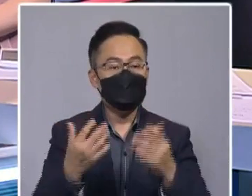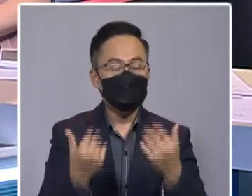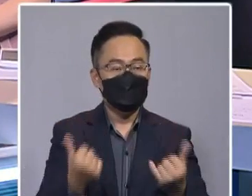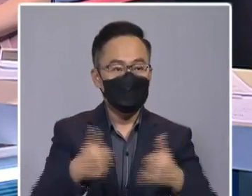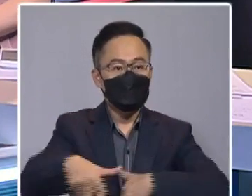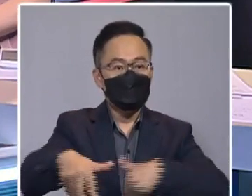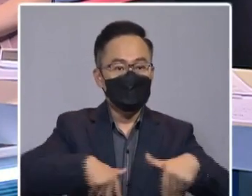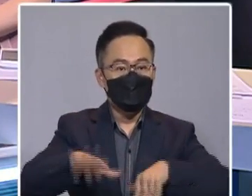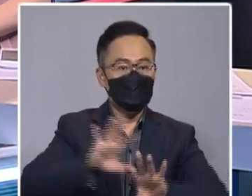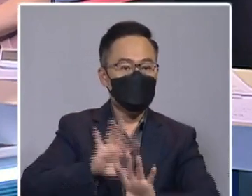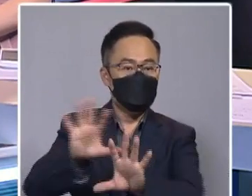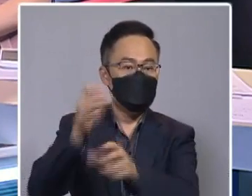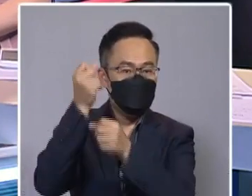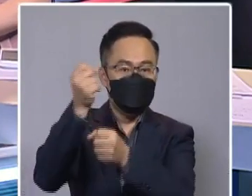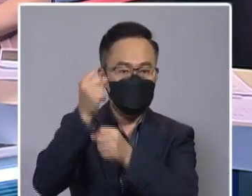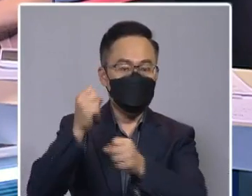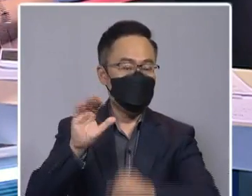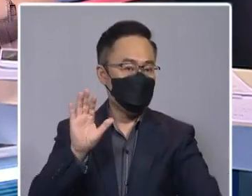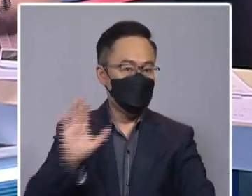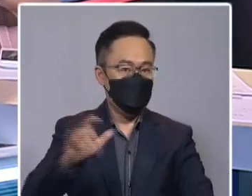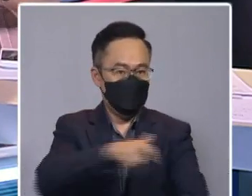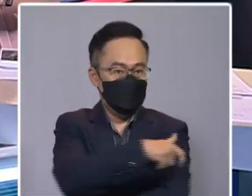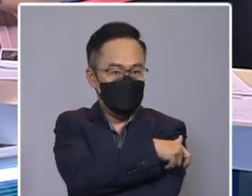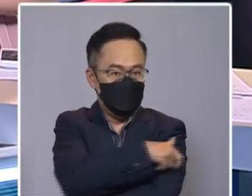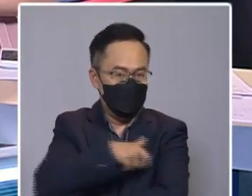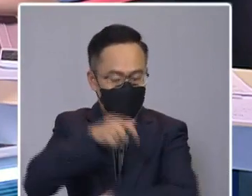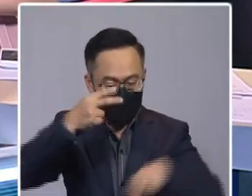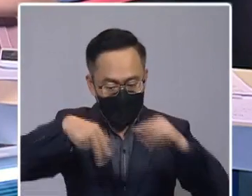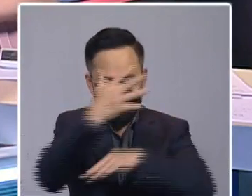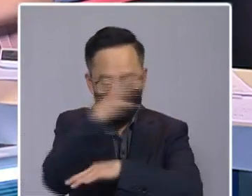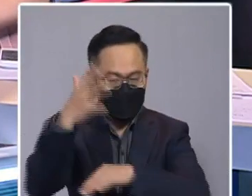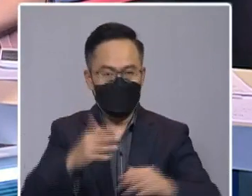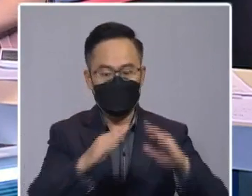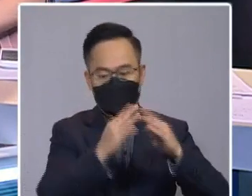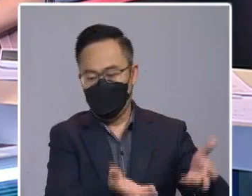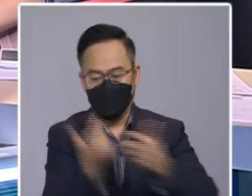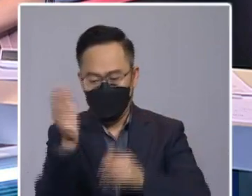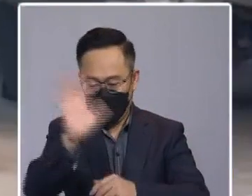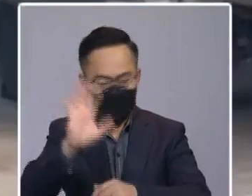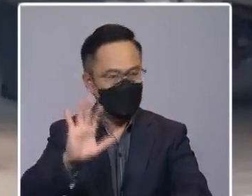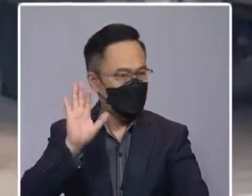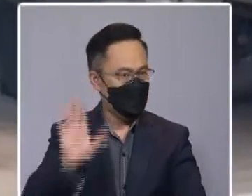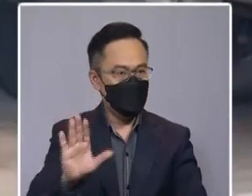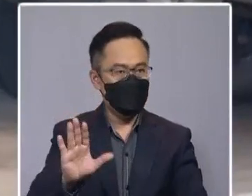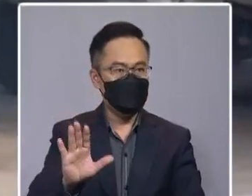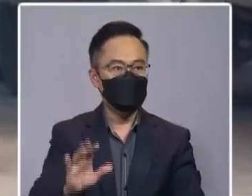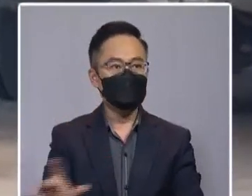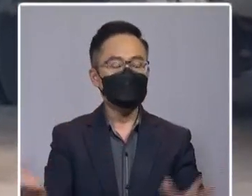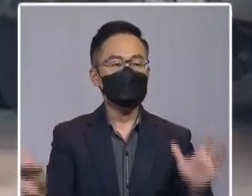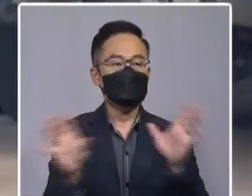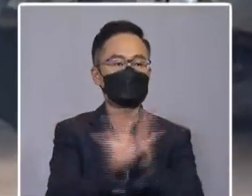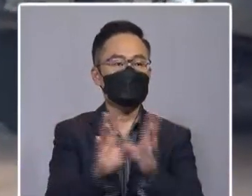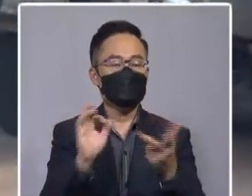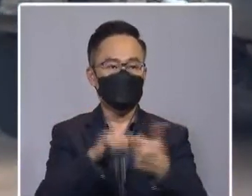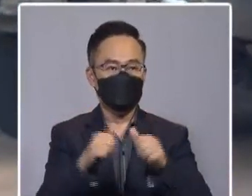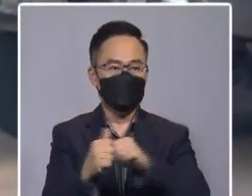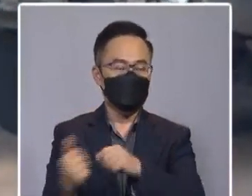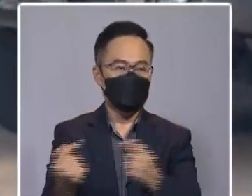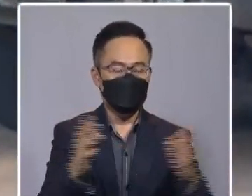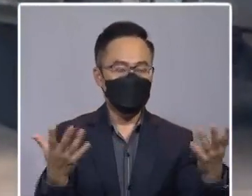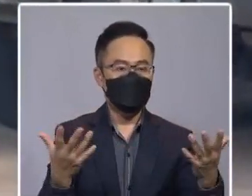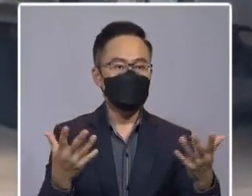ให้คำสั่งศาลเนี่ยสิ้นสุดก่อนได้ไหมแล้วค่อยรื้อถอนอะไรก็ว่ากันไปแต่ล่าสุดนะคะจะดีบอกว่าอาจจะต้องมีการ